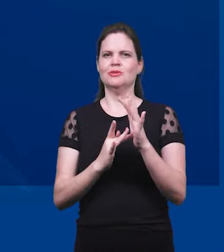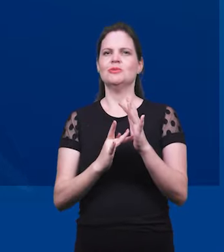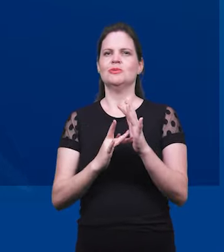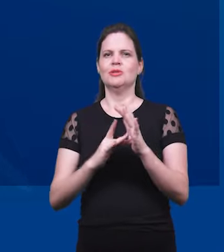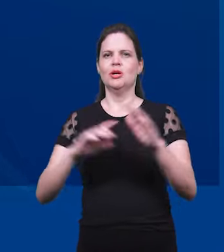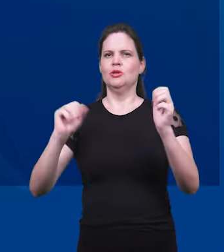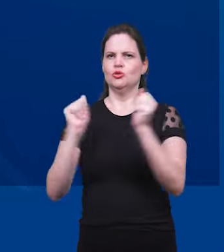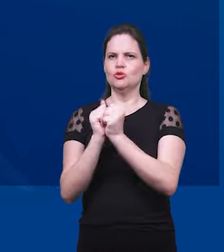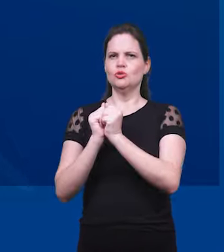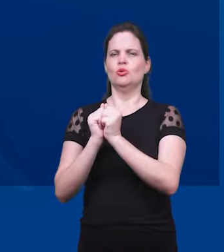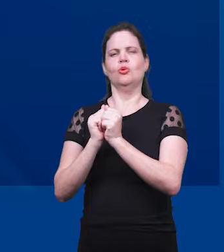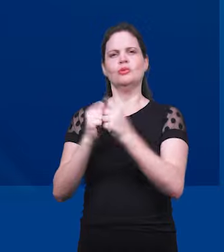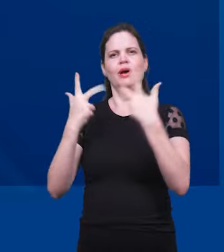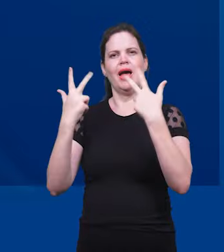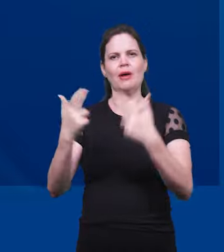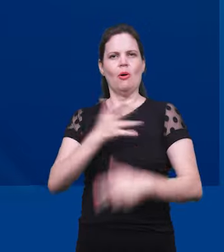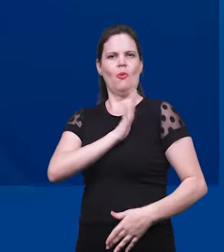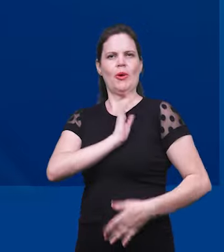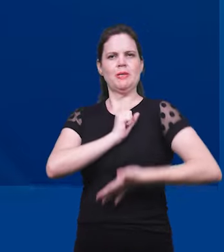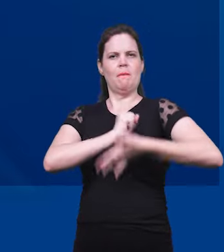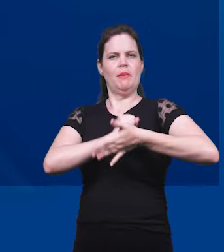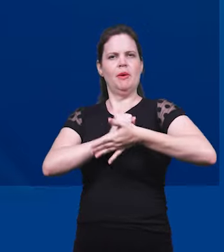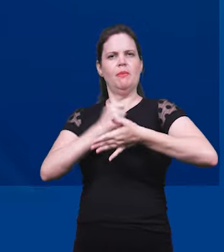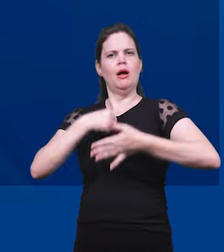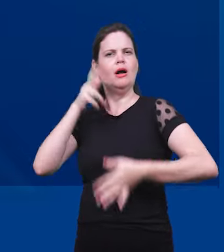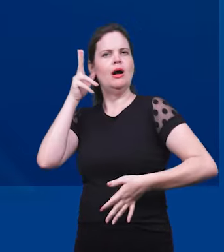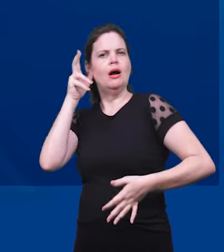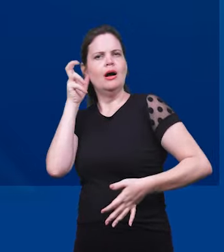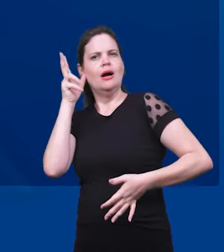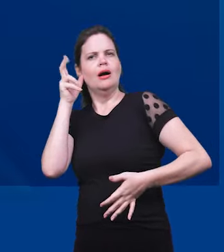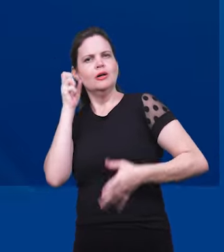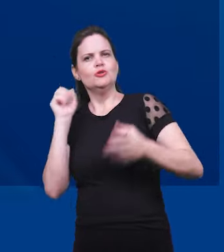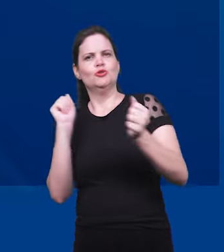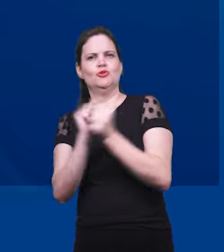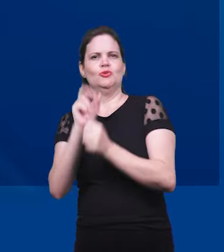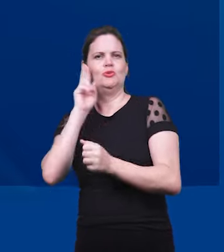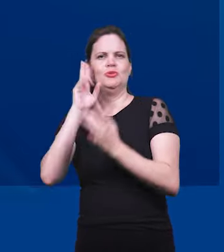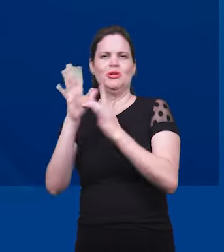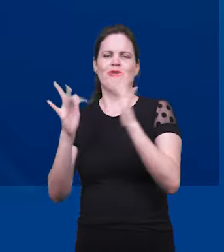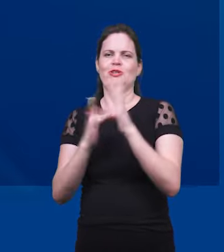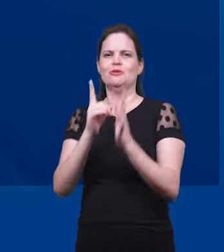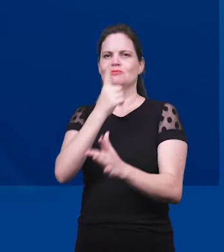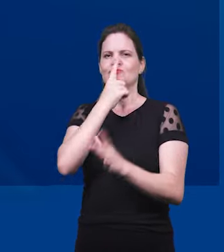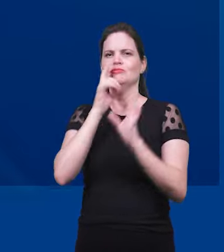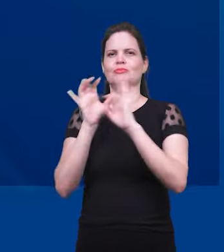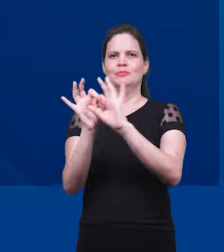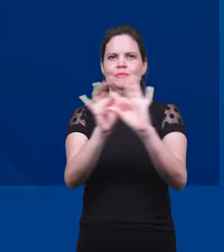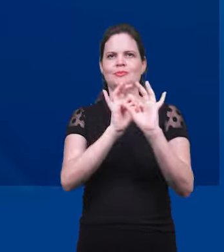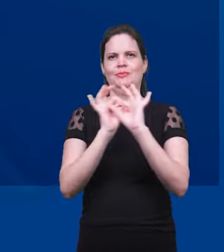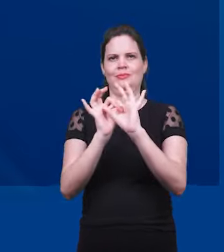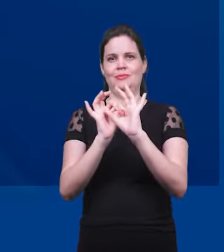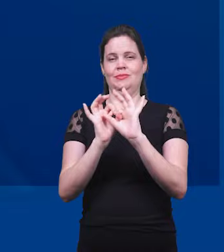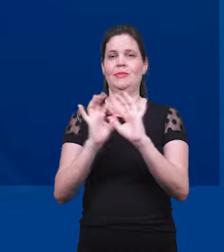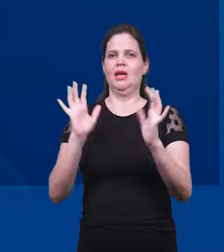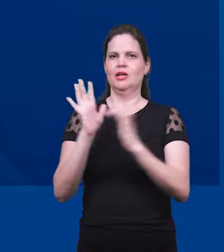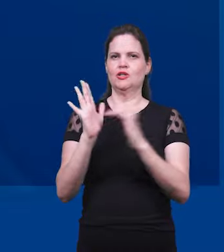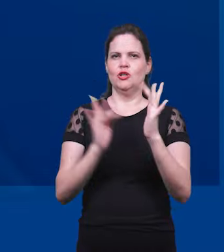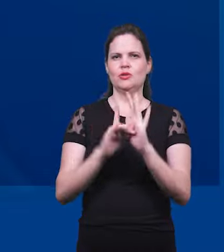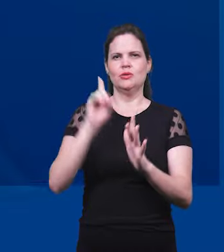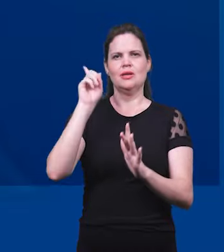груди Иисуса, соединяться с Ним сердцем. И также Иисус